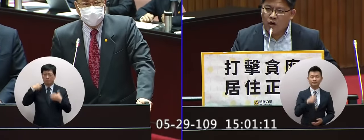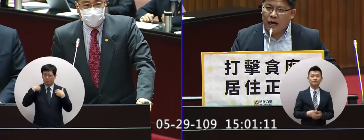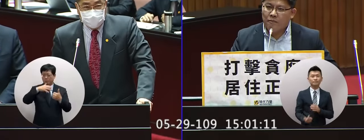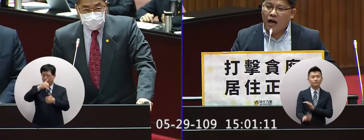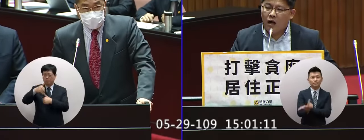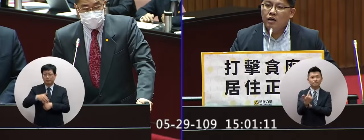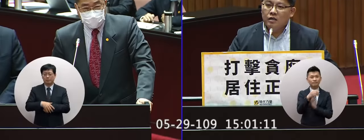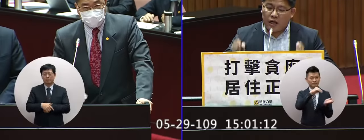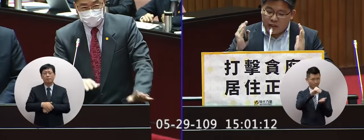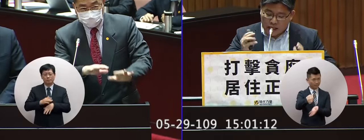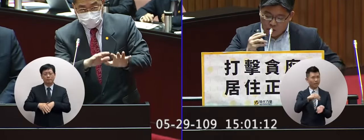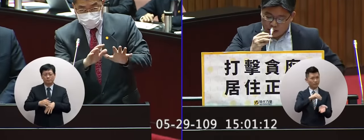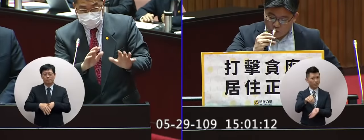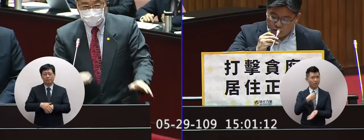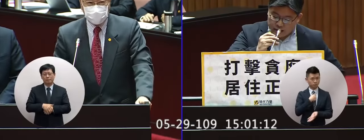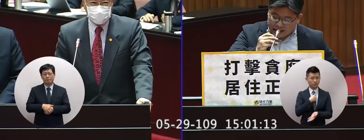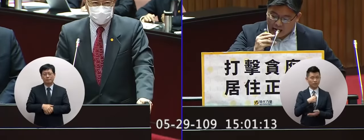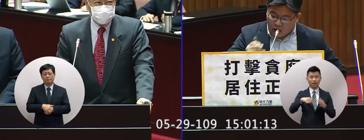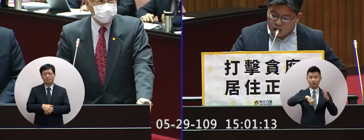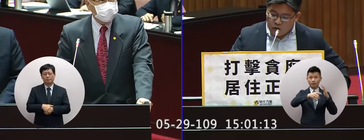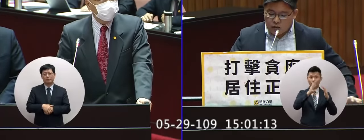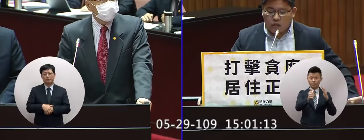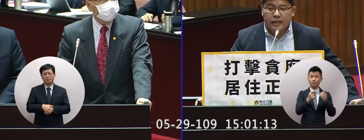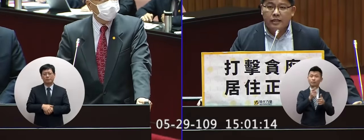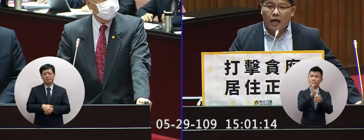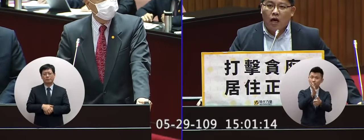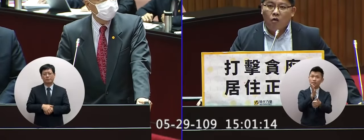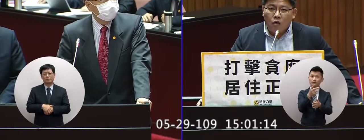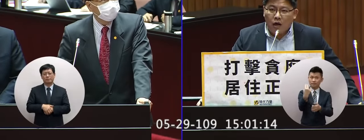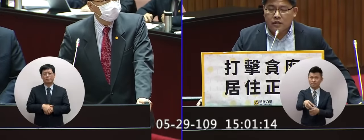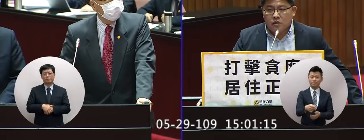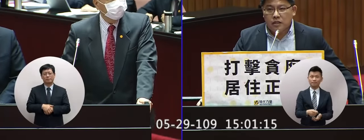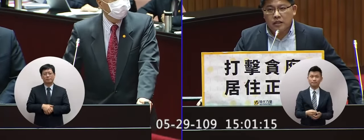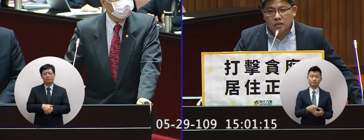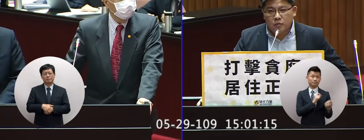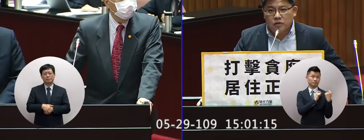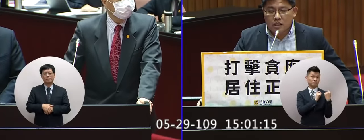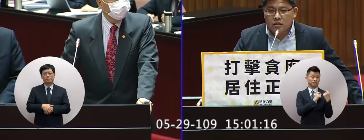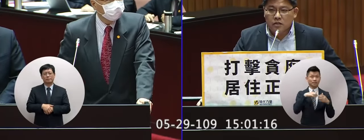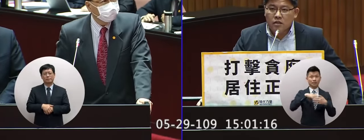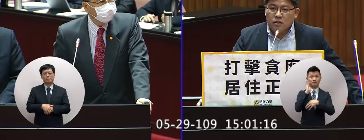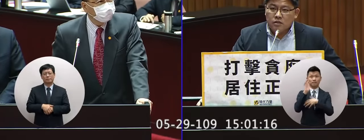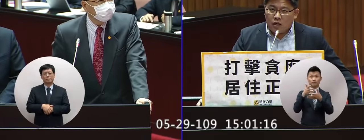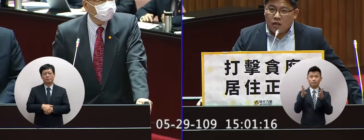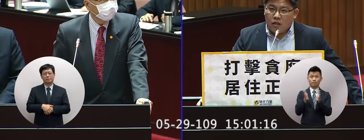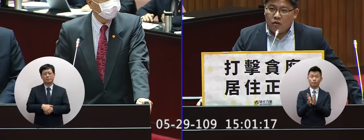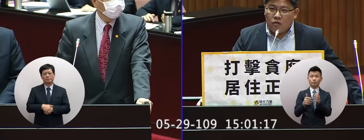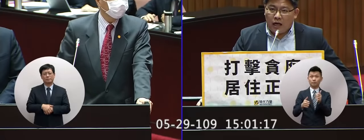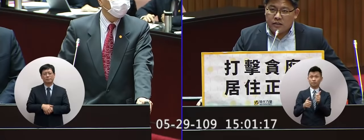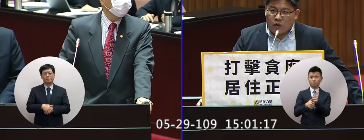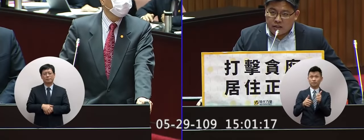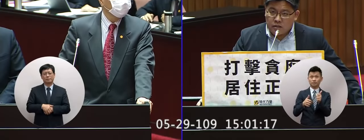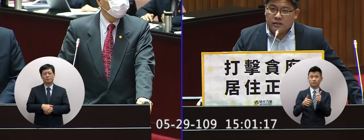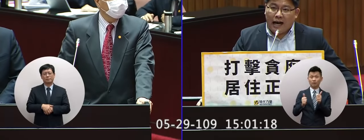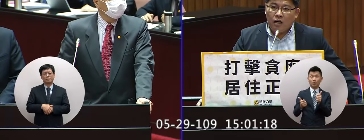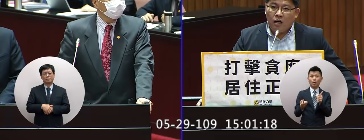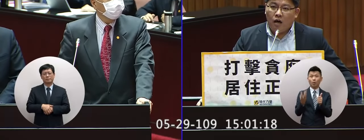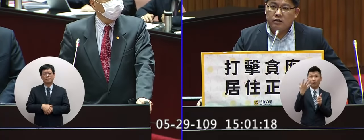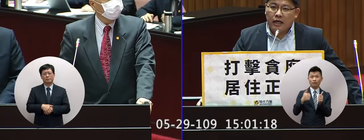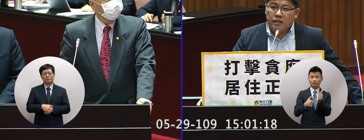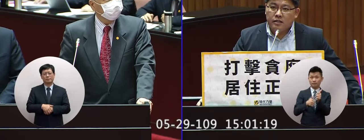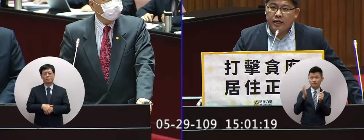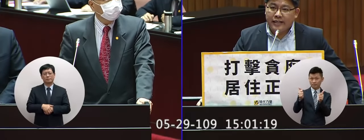尽速的送来嘛。那院长，我再问一下哈，因为我最近呐哈，我看到这内政部正式这个花市